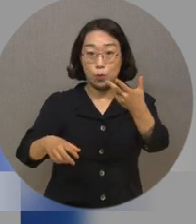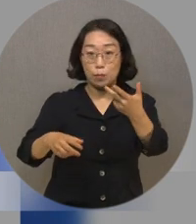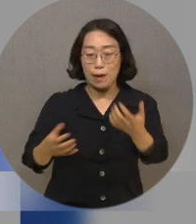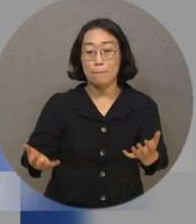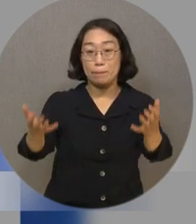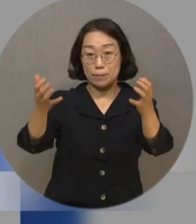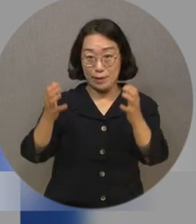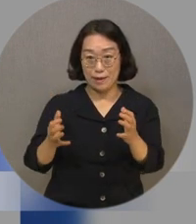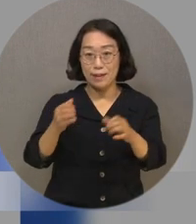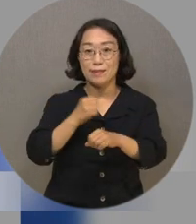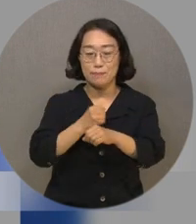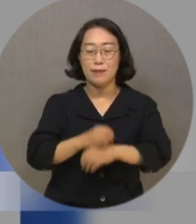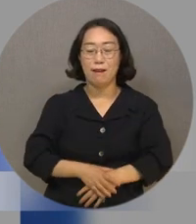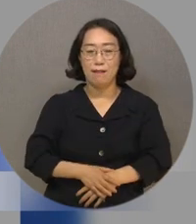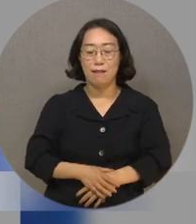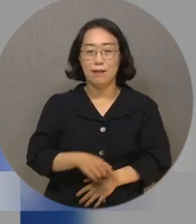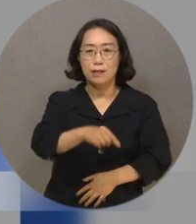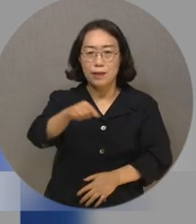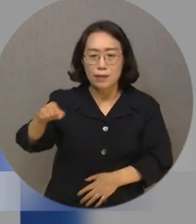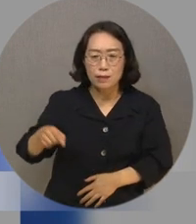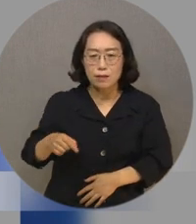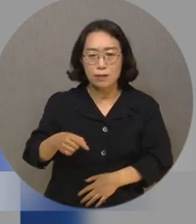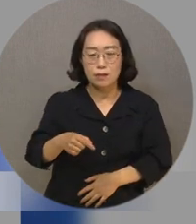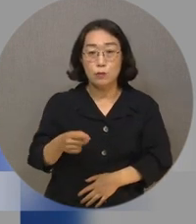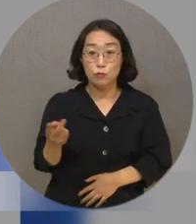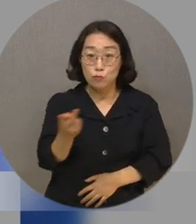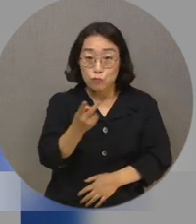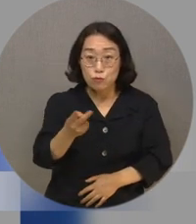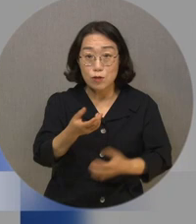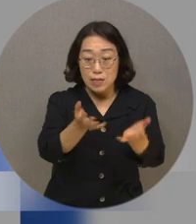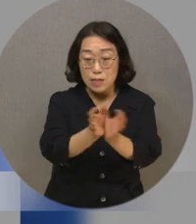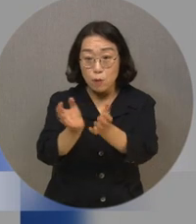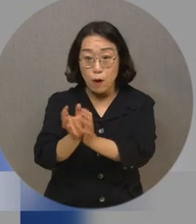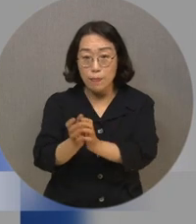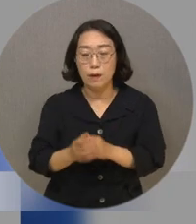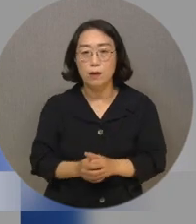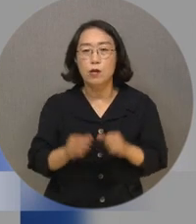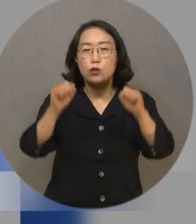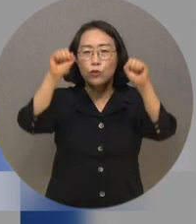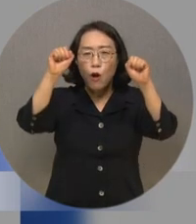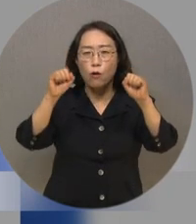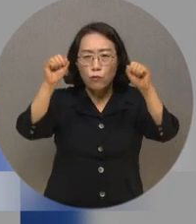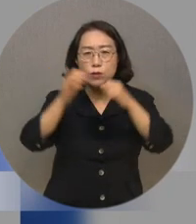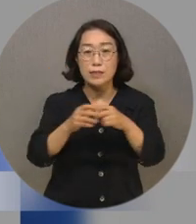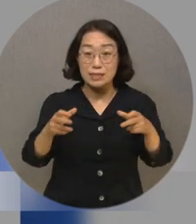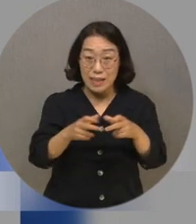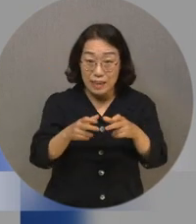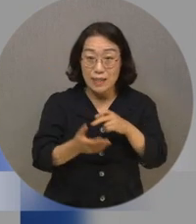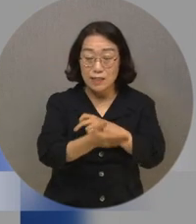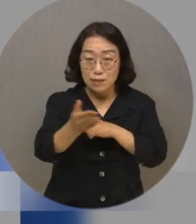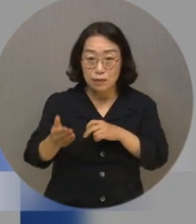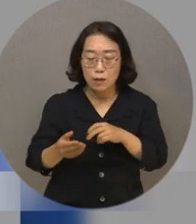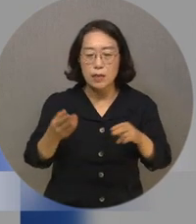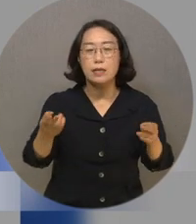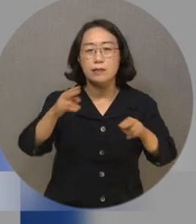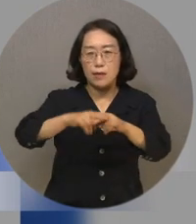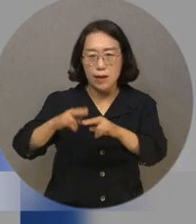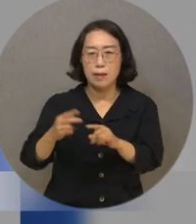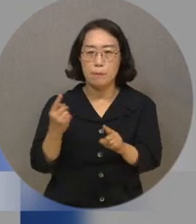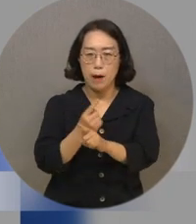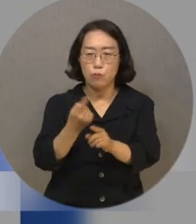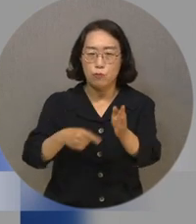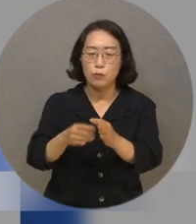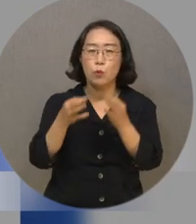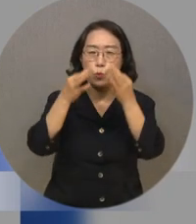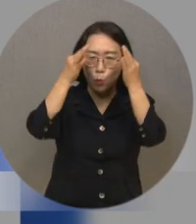함께했습니다 이에 따라 앞으로 두 기간은 장애인 체육 선수 일자리 창출과 고용 여건 개선을 위한 공동